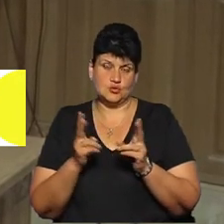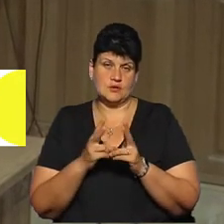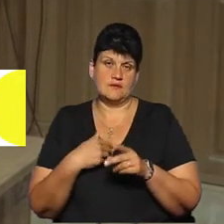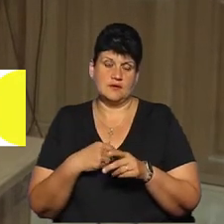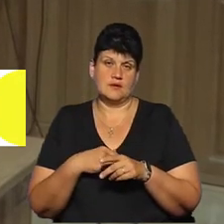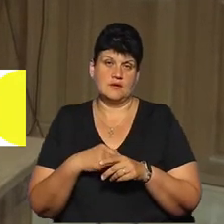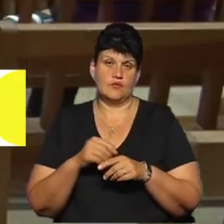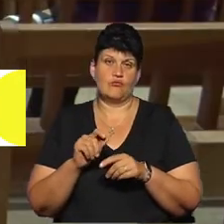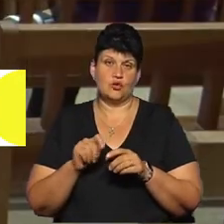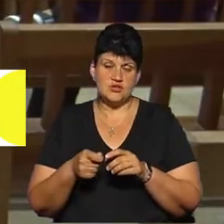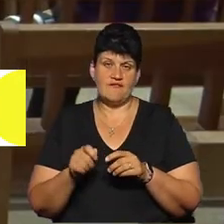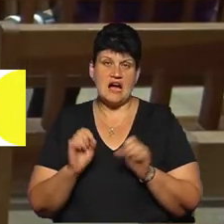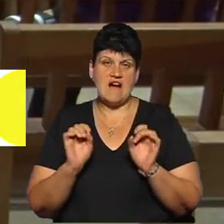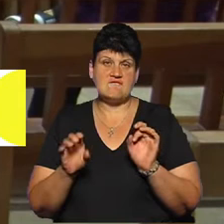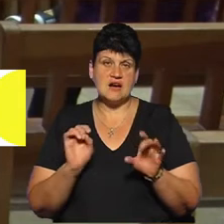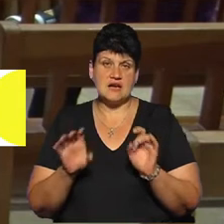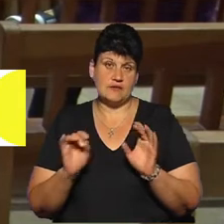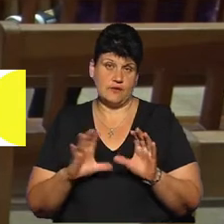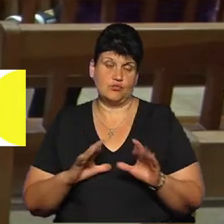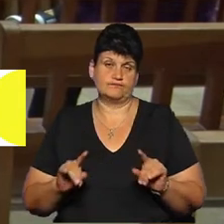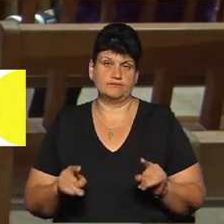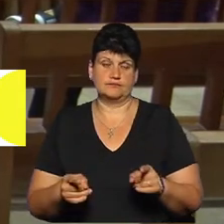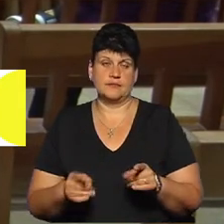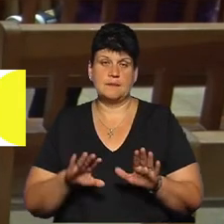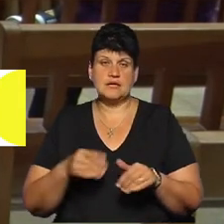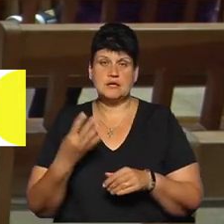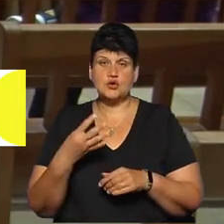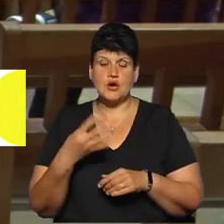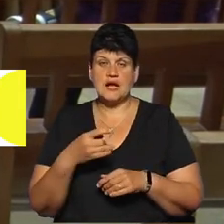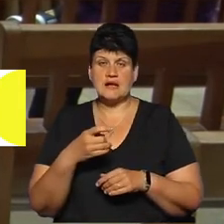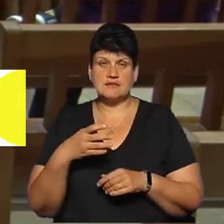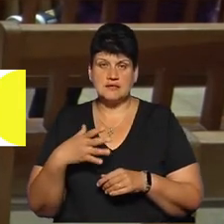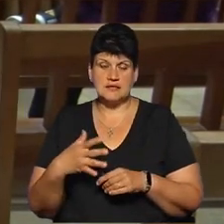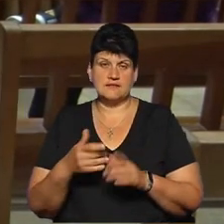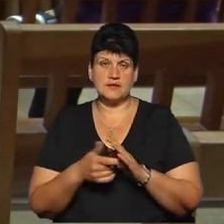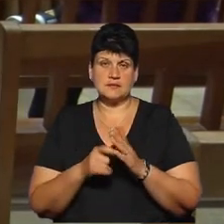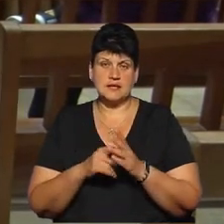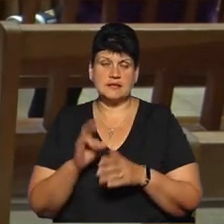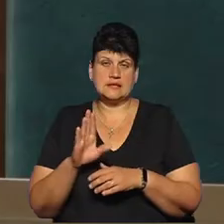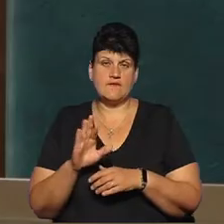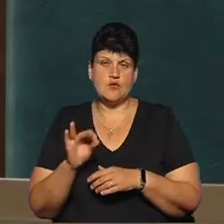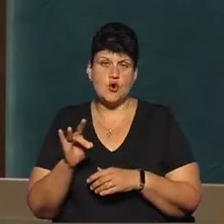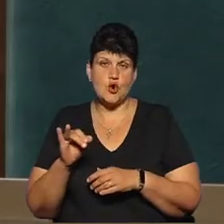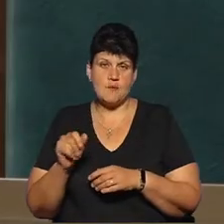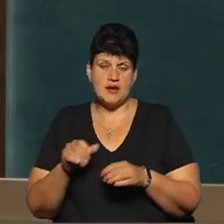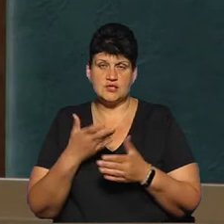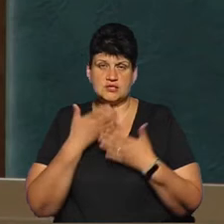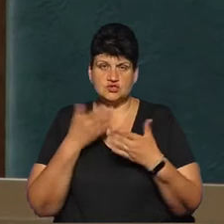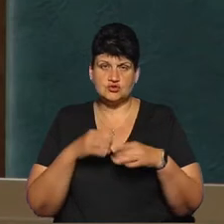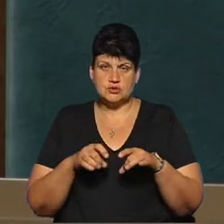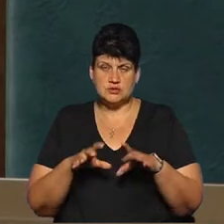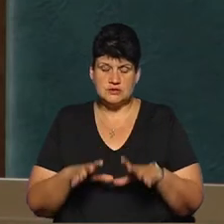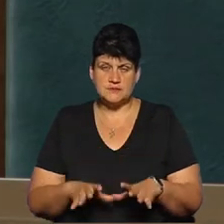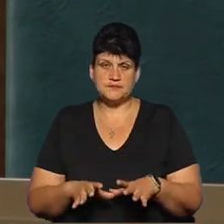аварійку, цей момент був затриманий. Після 40 хвилин у нарядчій кімнаті суддя Наталія Воробель зачитує рішення. Тримання під вартою